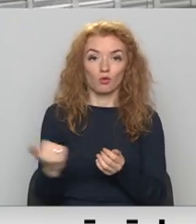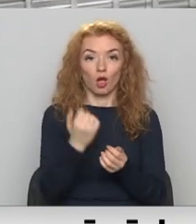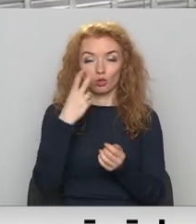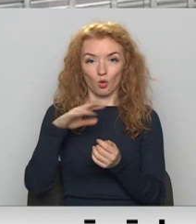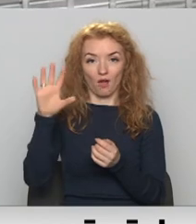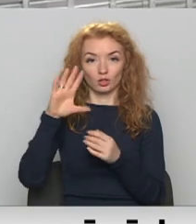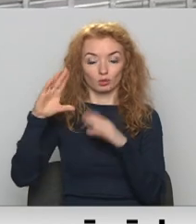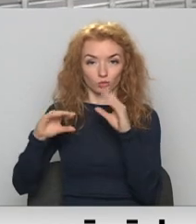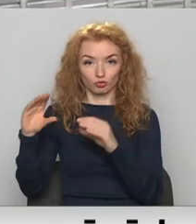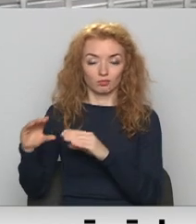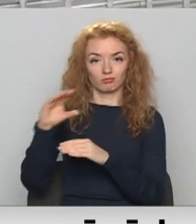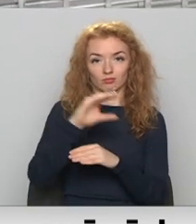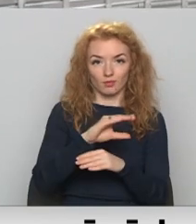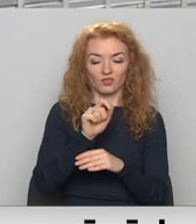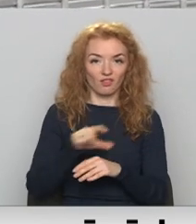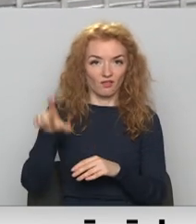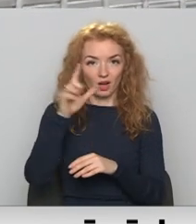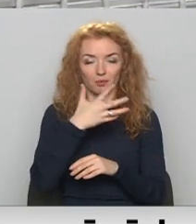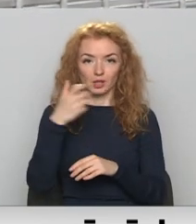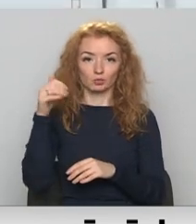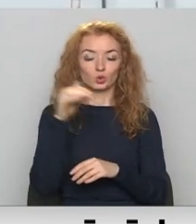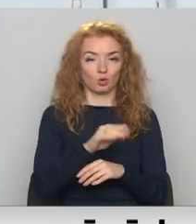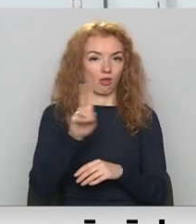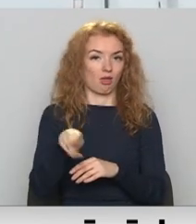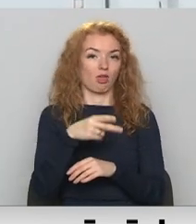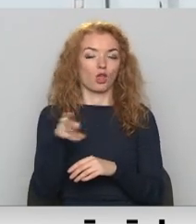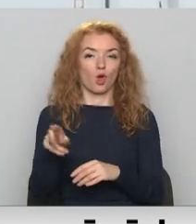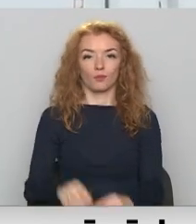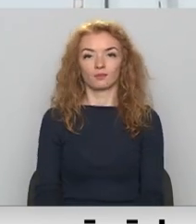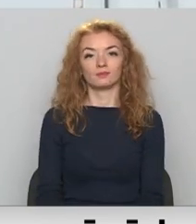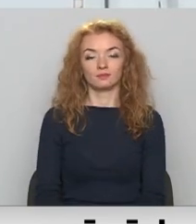budžeta būs nepieciešama vairāk nekā 500 tūkstoši eiro. Monda Saldiniec, TV Kurze.